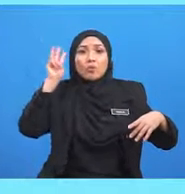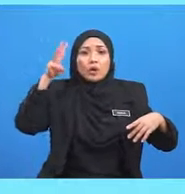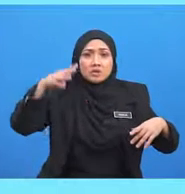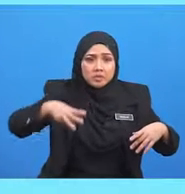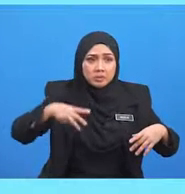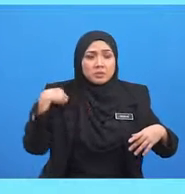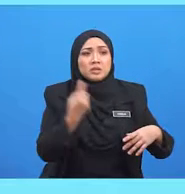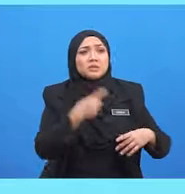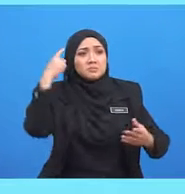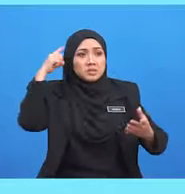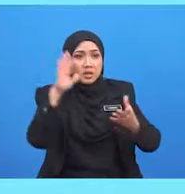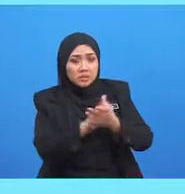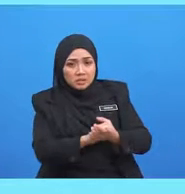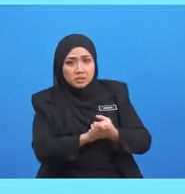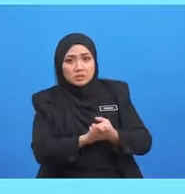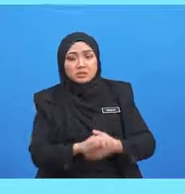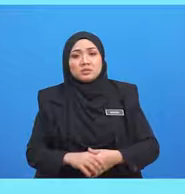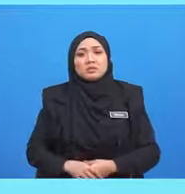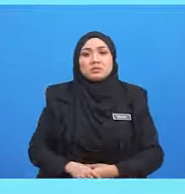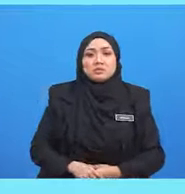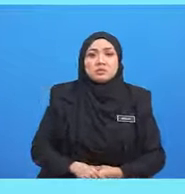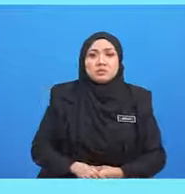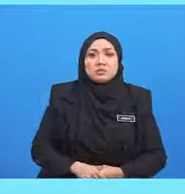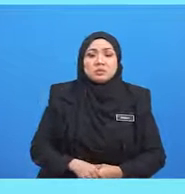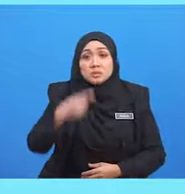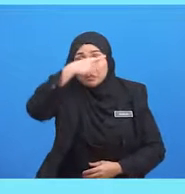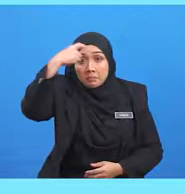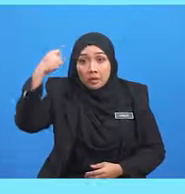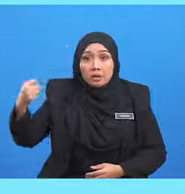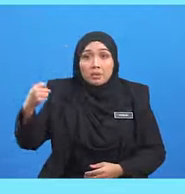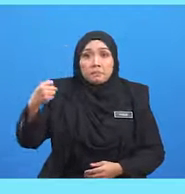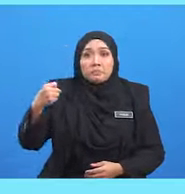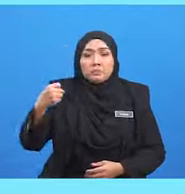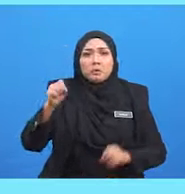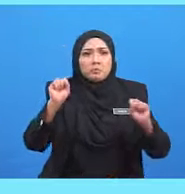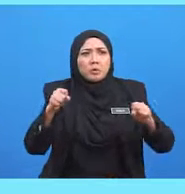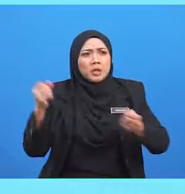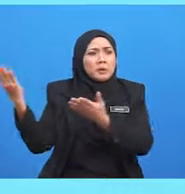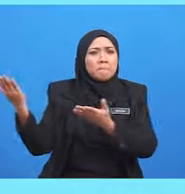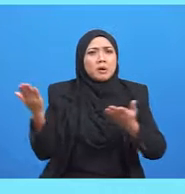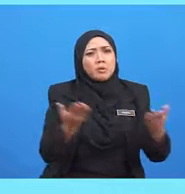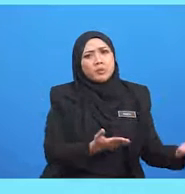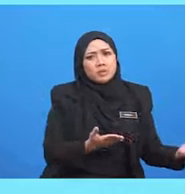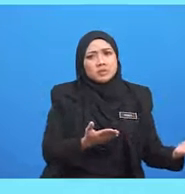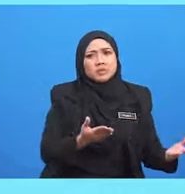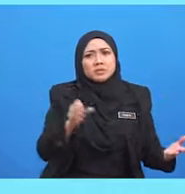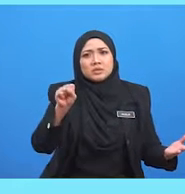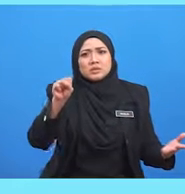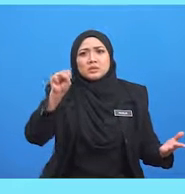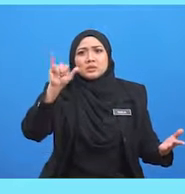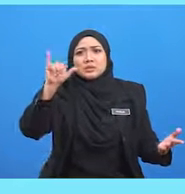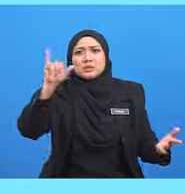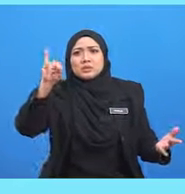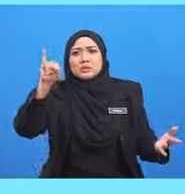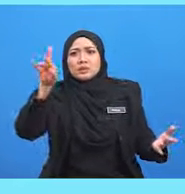akan kesempurnaan sifat Allah Subhanahu wa taala yang wajib kita percayainya. Kerana